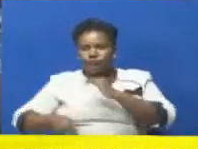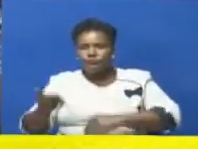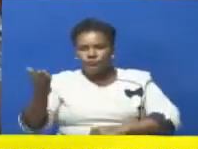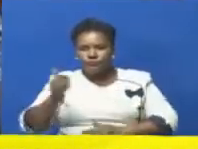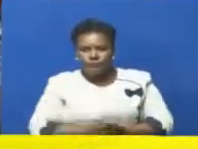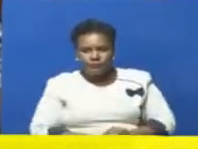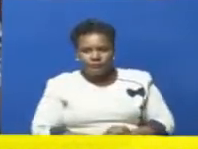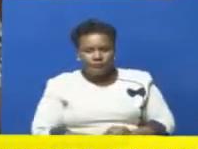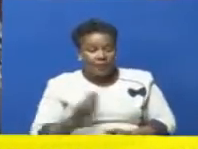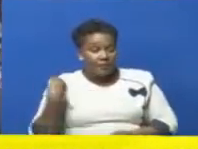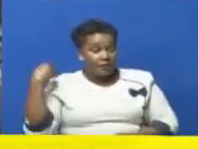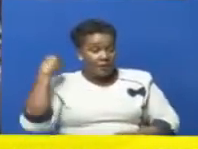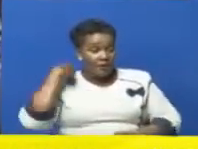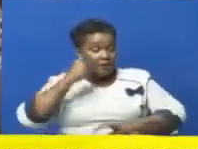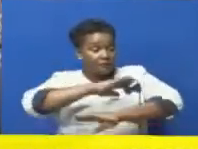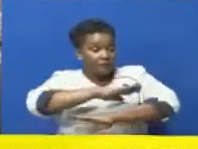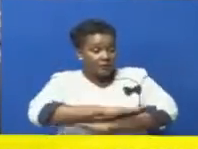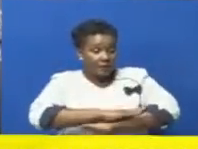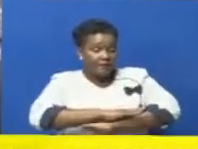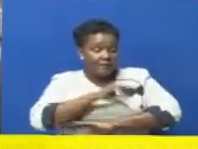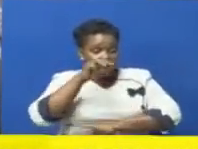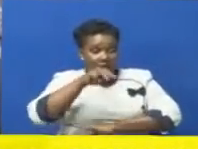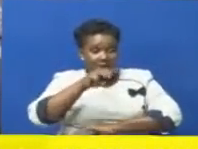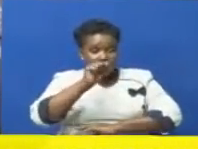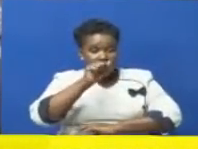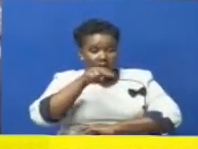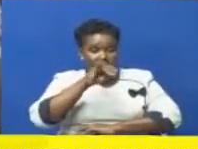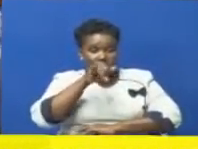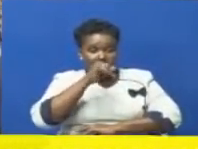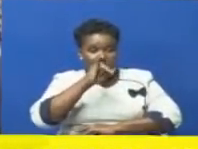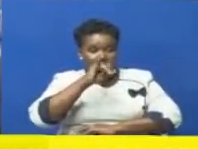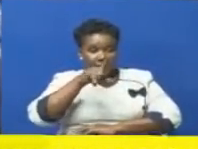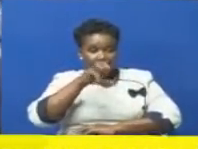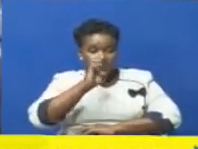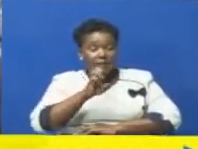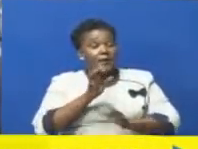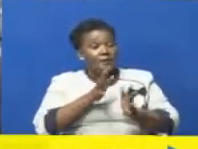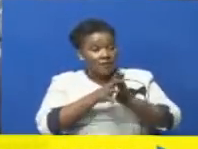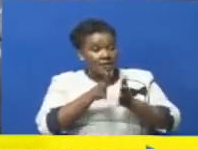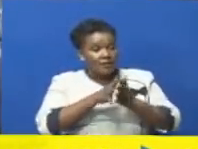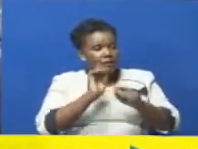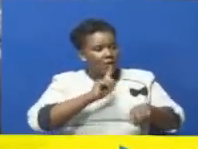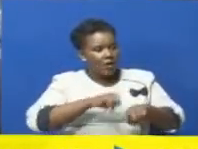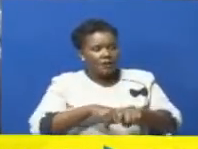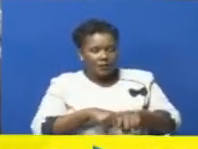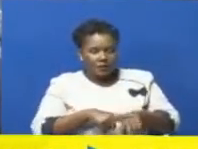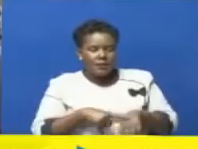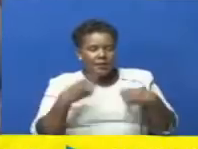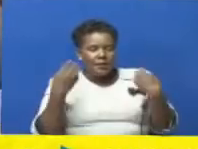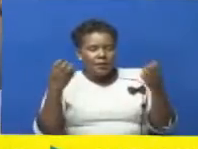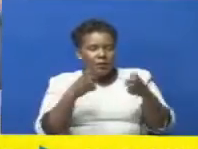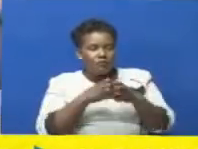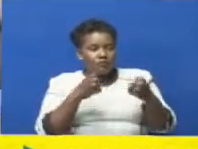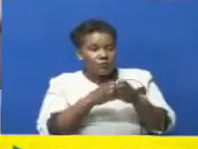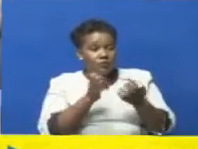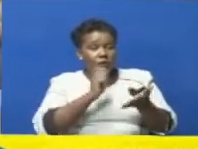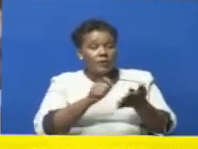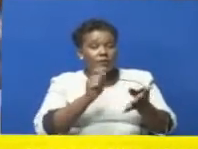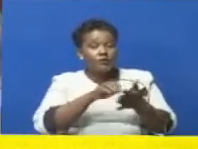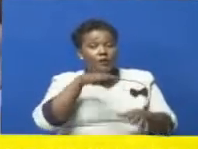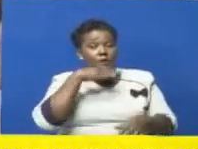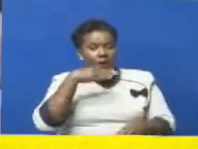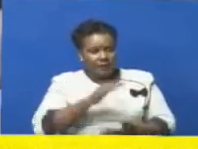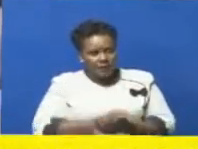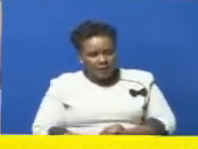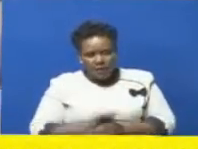Jenerali mstaafu Alois Mwanjile ametoa kauli hiyo wakati akizungumza na waandishi habari mkoani Mtwara kuhusiana na mwenendo